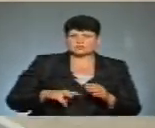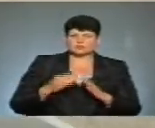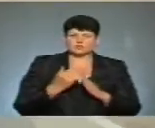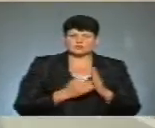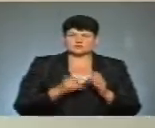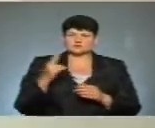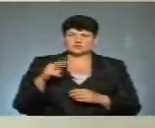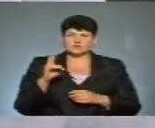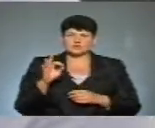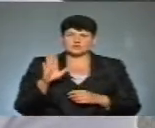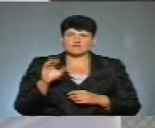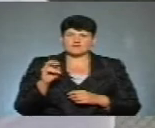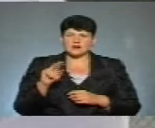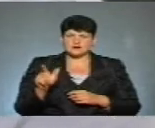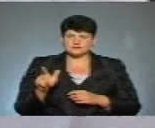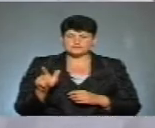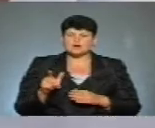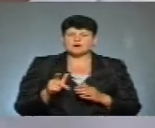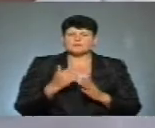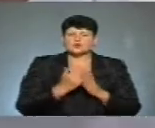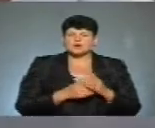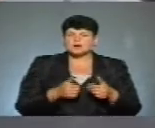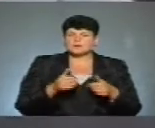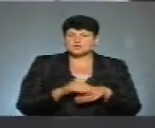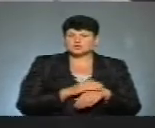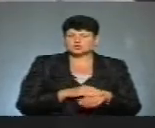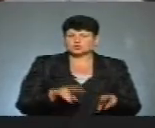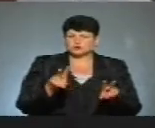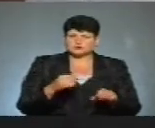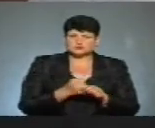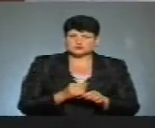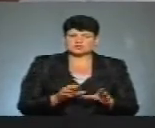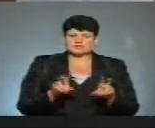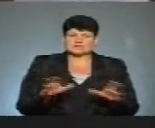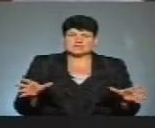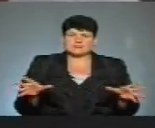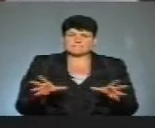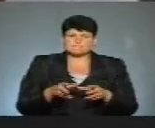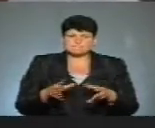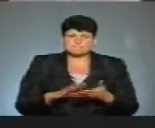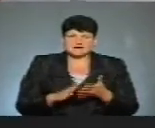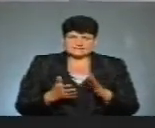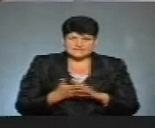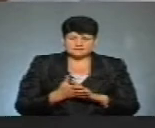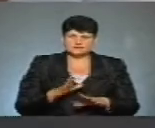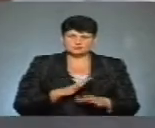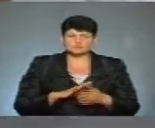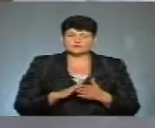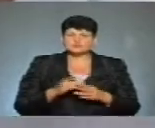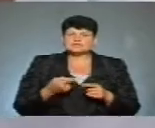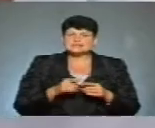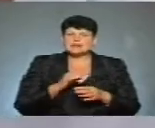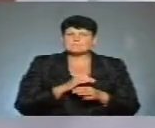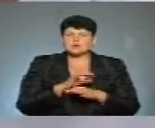Дмитро Коваль. Так як програма «Добре» з громадами працюють на засадах партнерства, було узгоджено, що цей проект